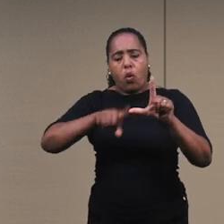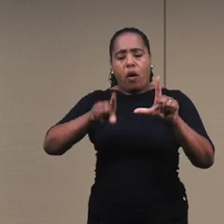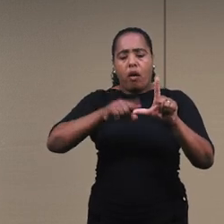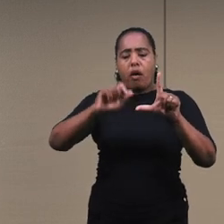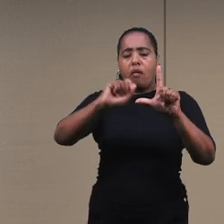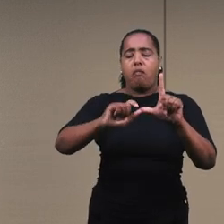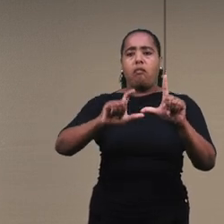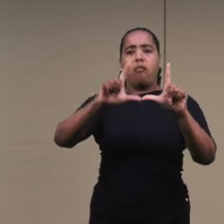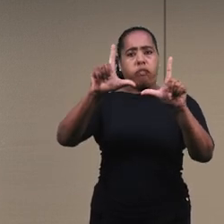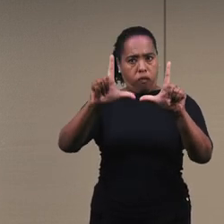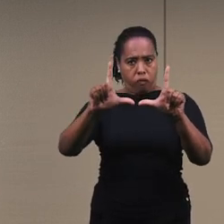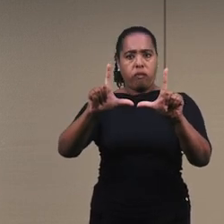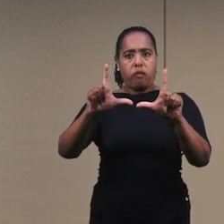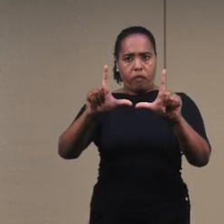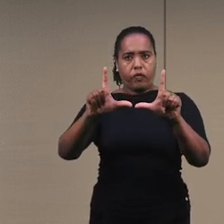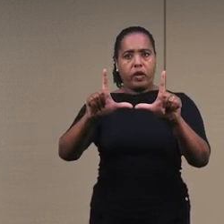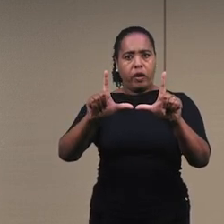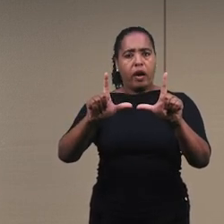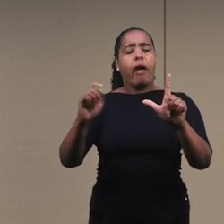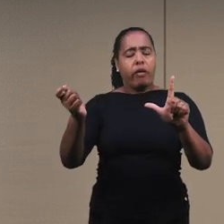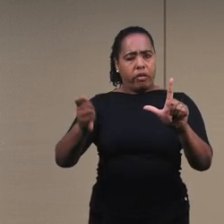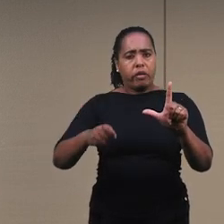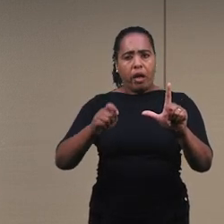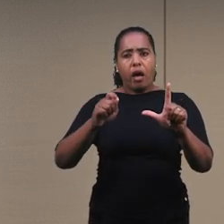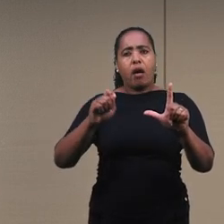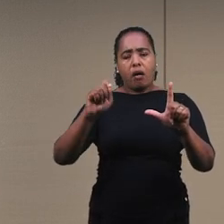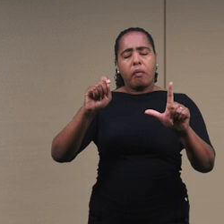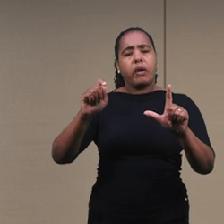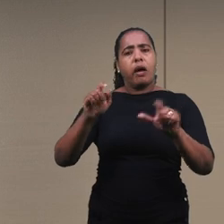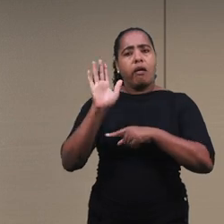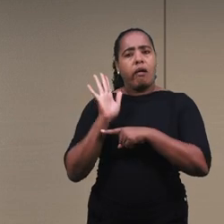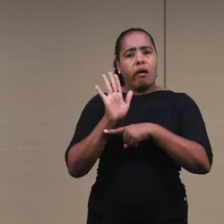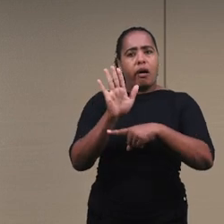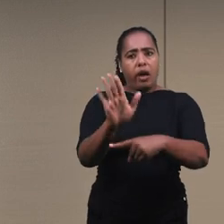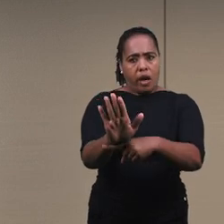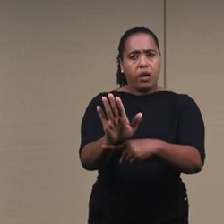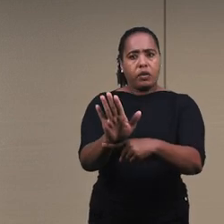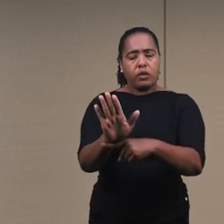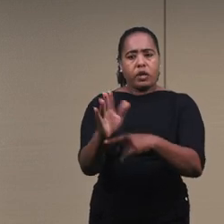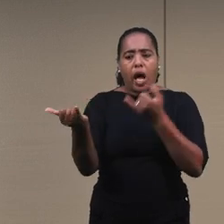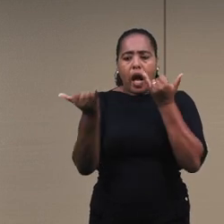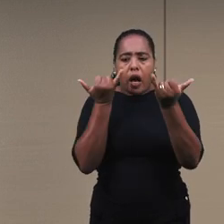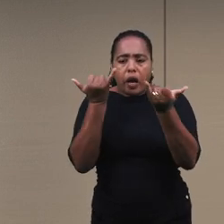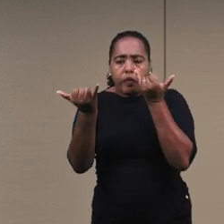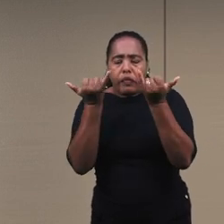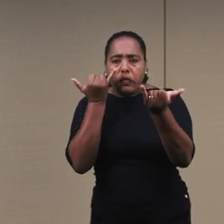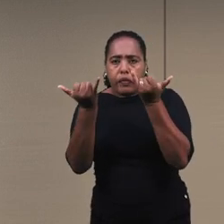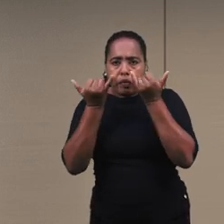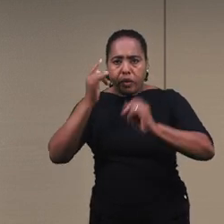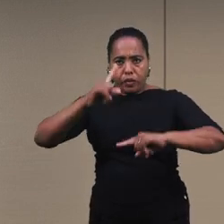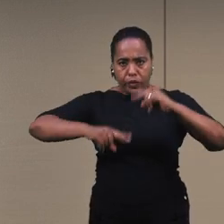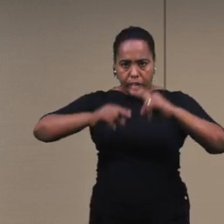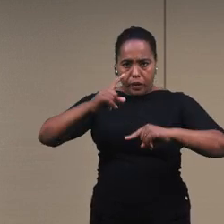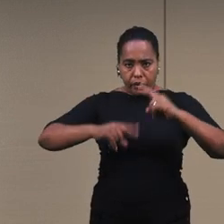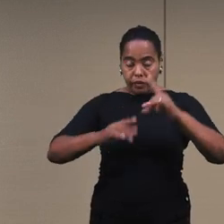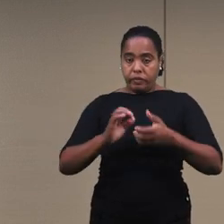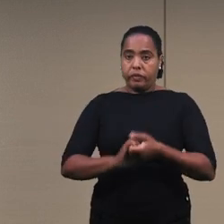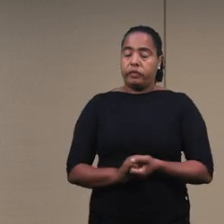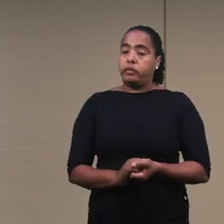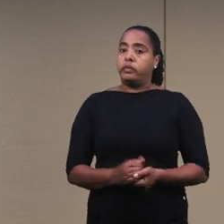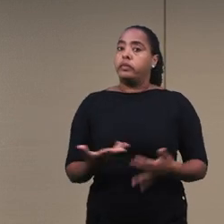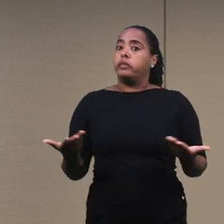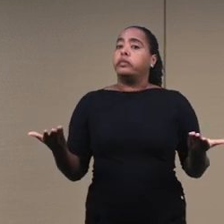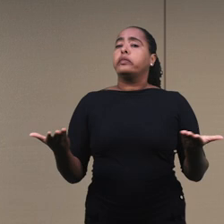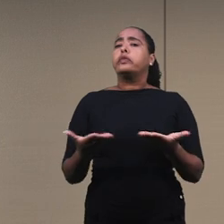lettre agrandie aussi. Donc cela peut résoudre cette question de l'accès à ce matériel. Maintenant,